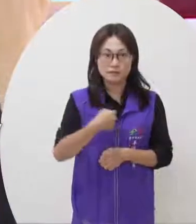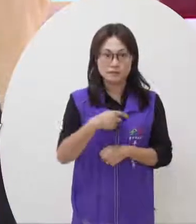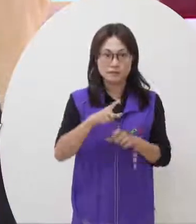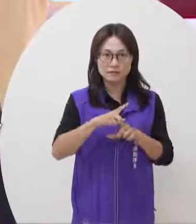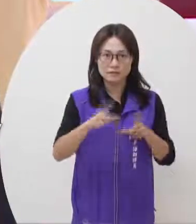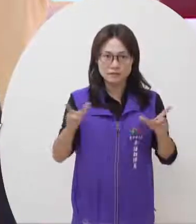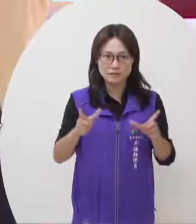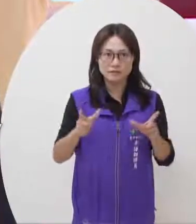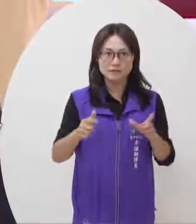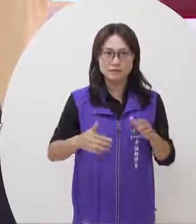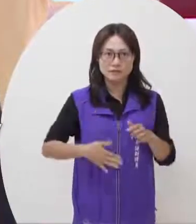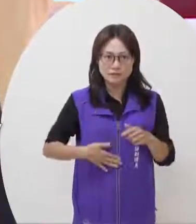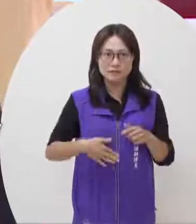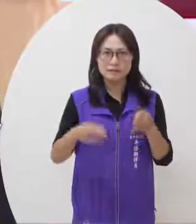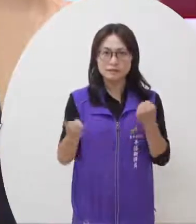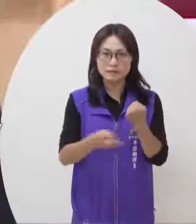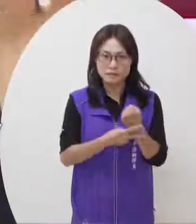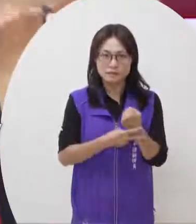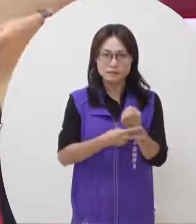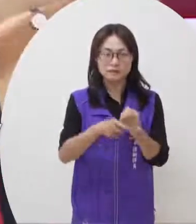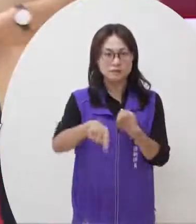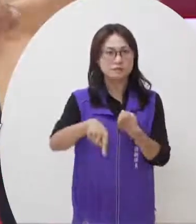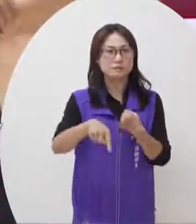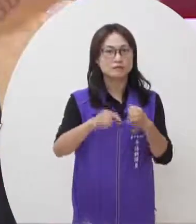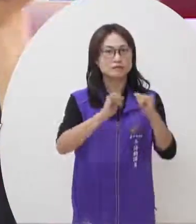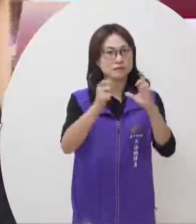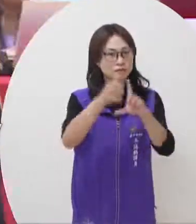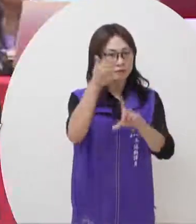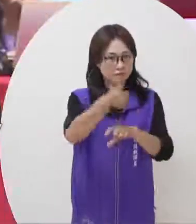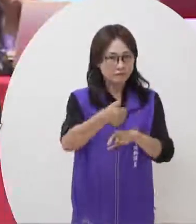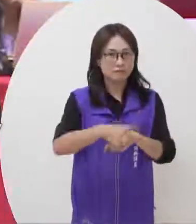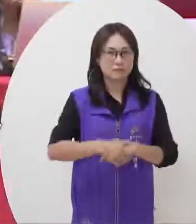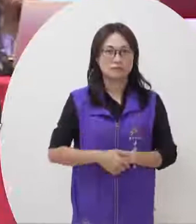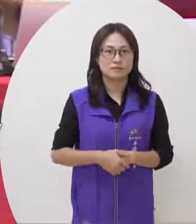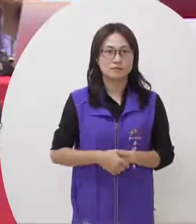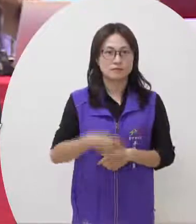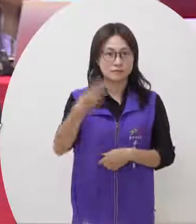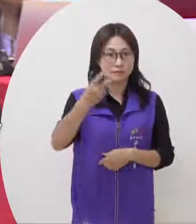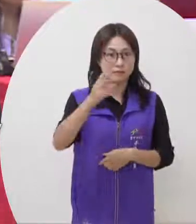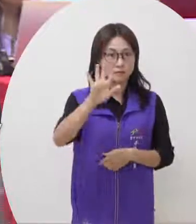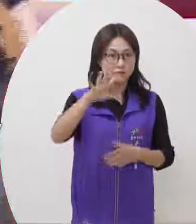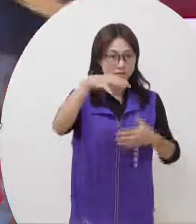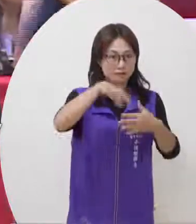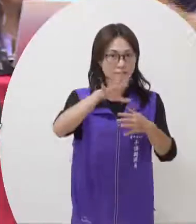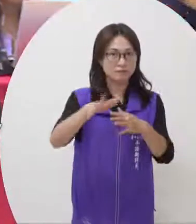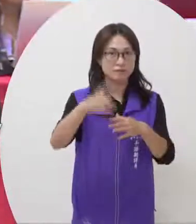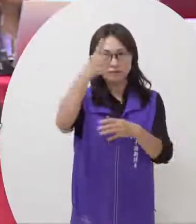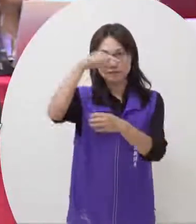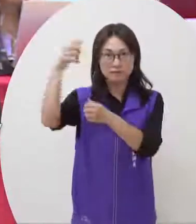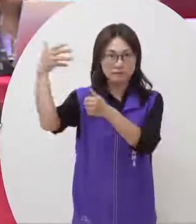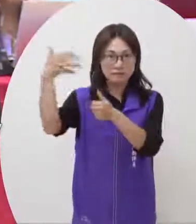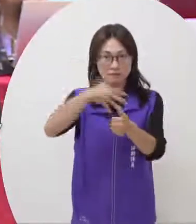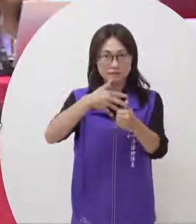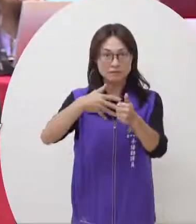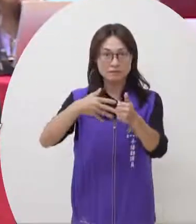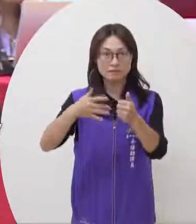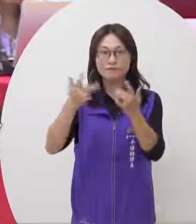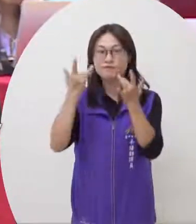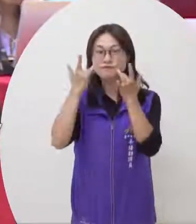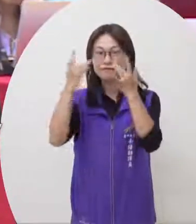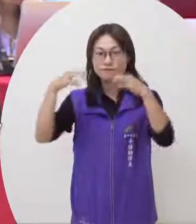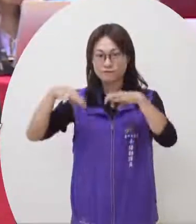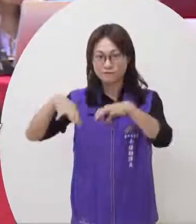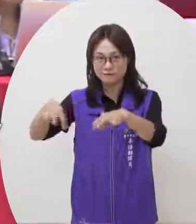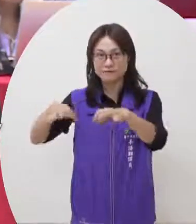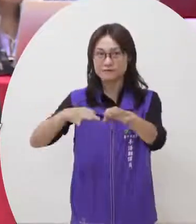个非常老旧的一个社区，那再加上呢，本身这边有一个传统市场，应该超过了50年，